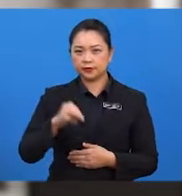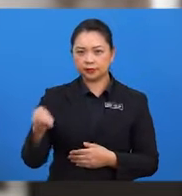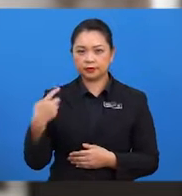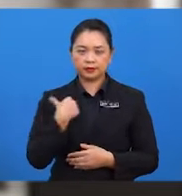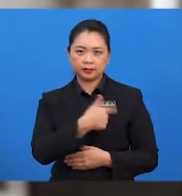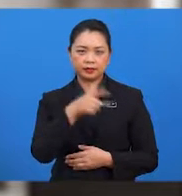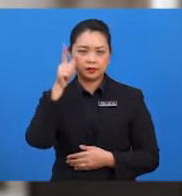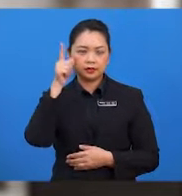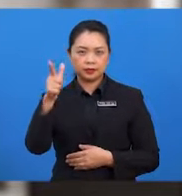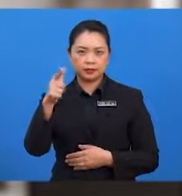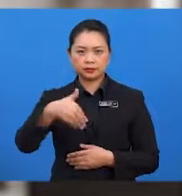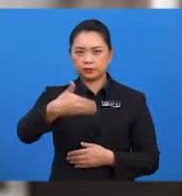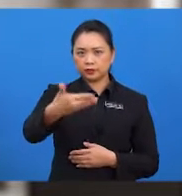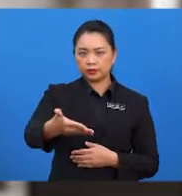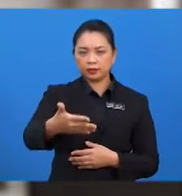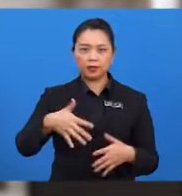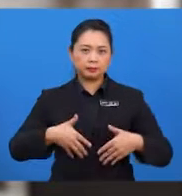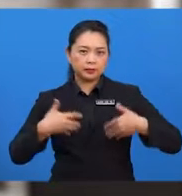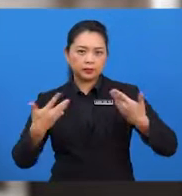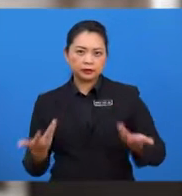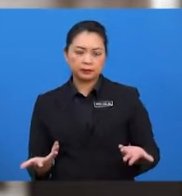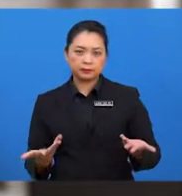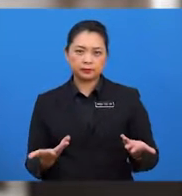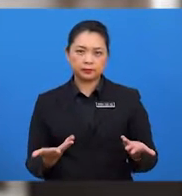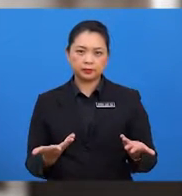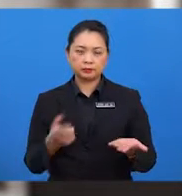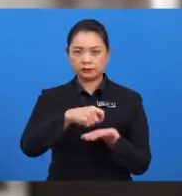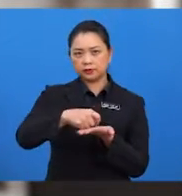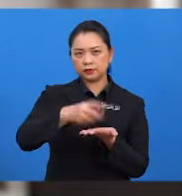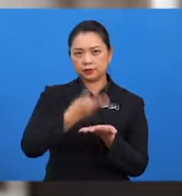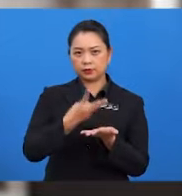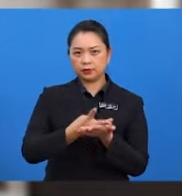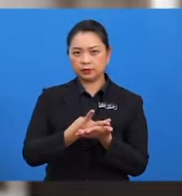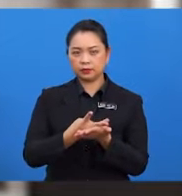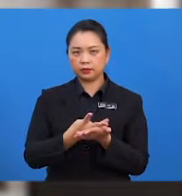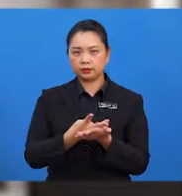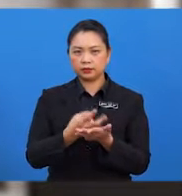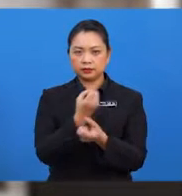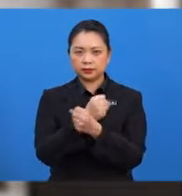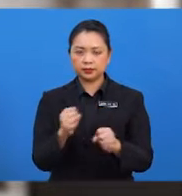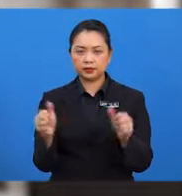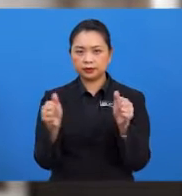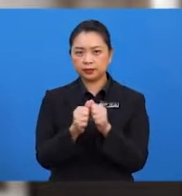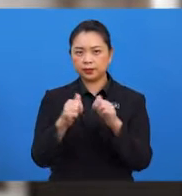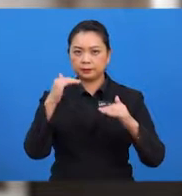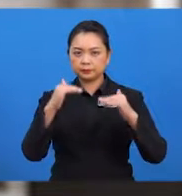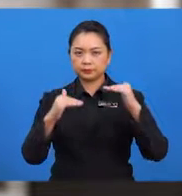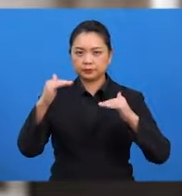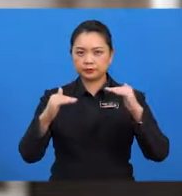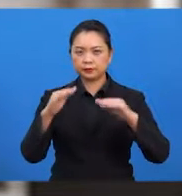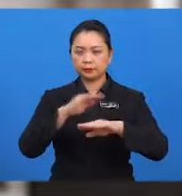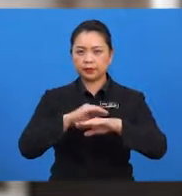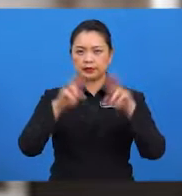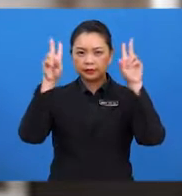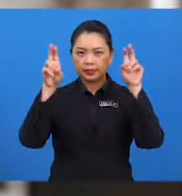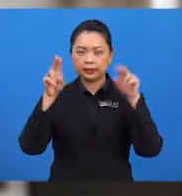murid-murid, kita lihat seterusnya bagaimana penyata kewangan disediakan apabila adanya pelarasan pada